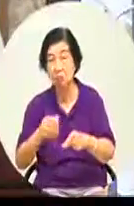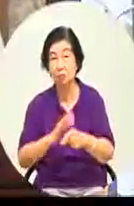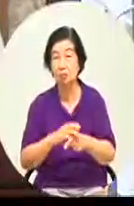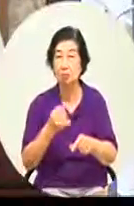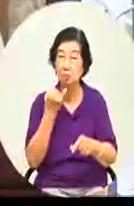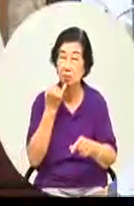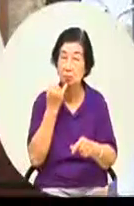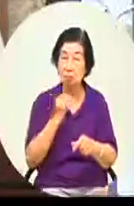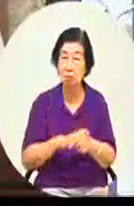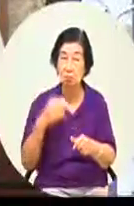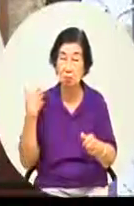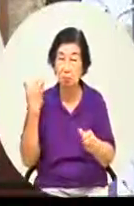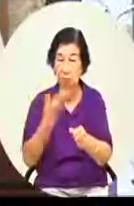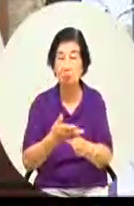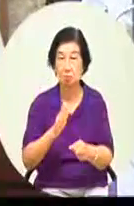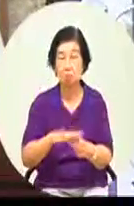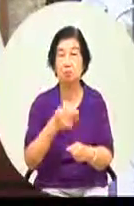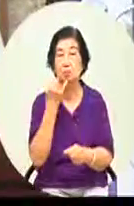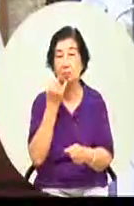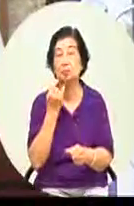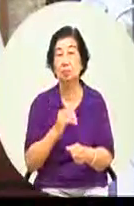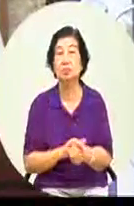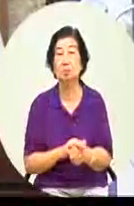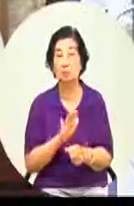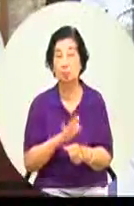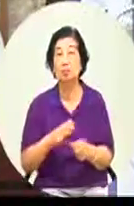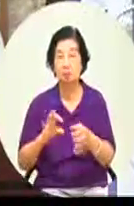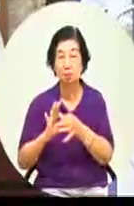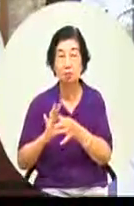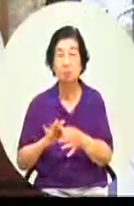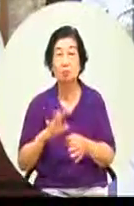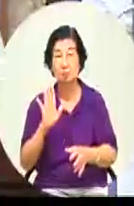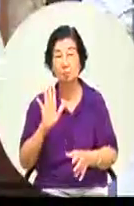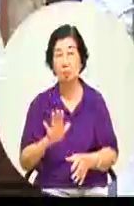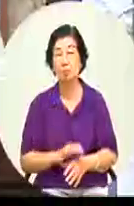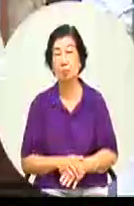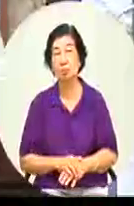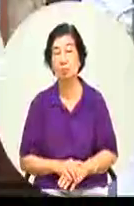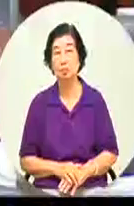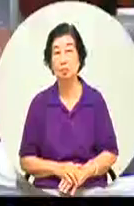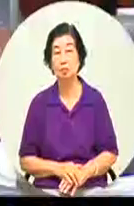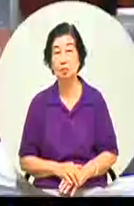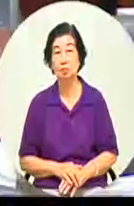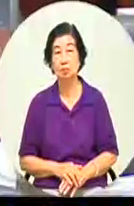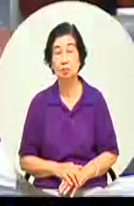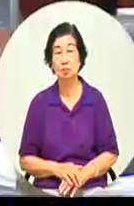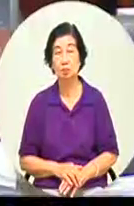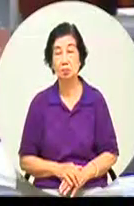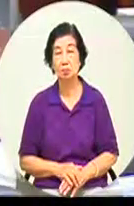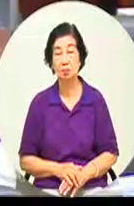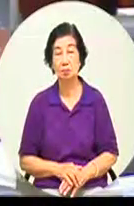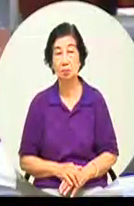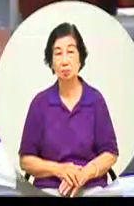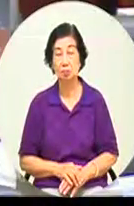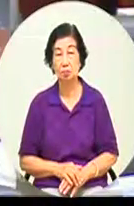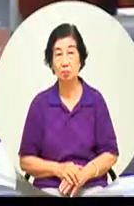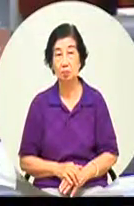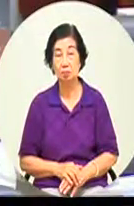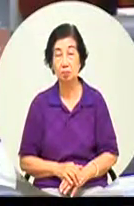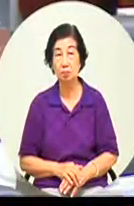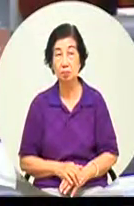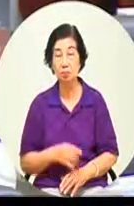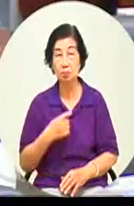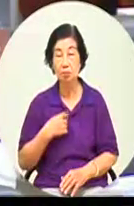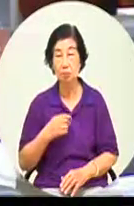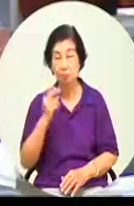个厂商这部分的迄个相关讯息，我们会再跟他们做联系。 谢谢吼，你真济吼，所以伫这吼，啊，本席来特别